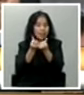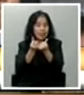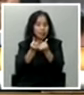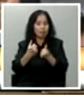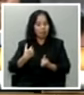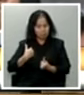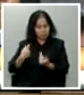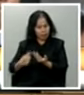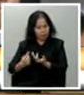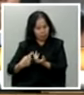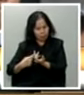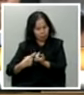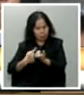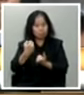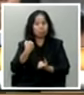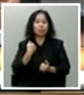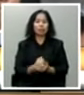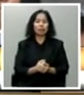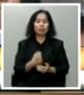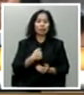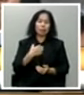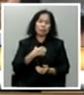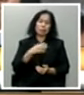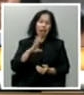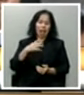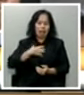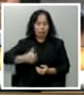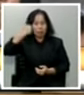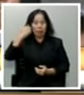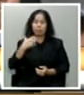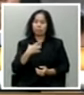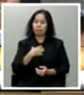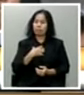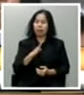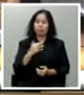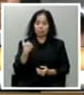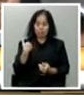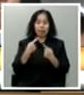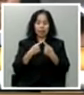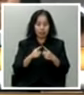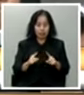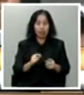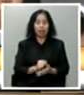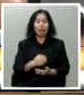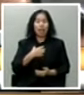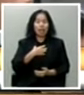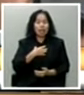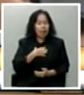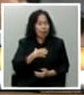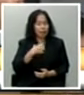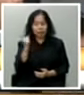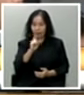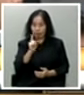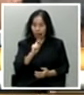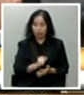ช็คมาโดยตลอดเราไม่ได้ต้องการที่ว่าเราต้องชนะค้าคารแต่ในสิ่งหนึ่งที่เราอยากเห็นก็คือว่